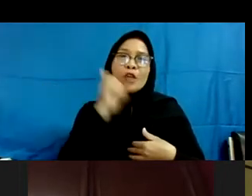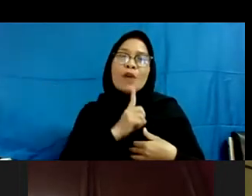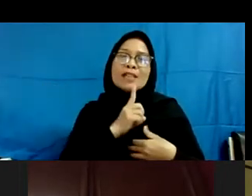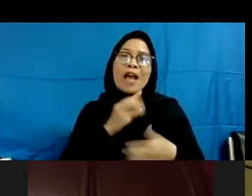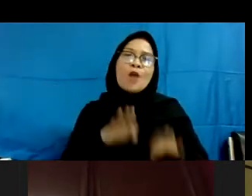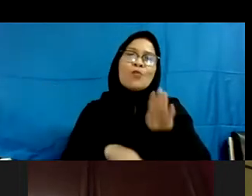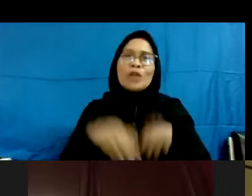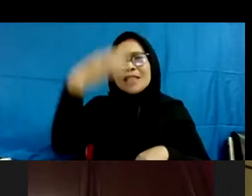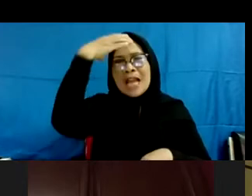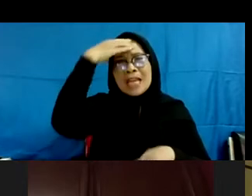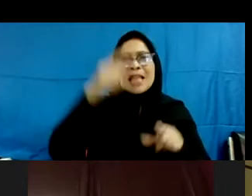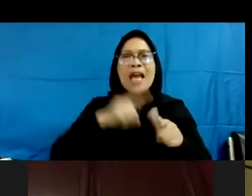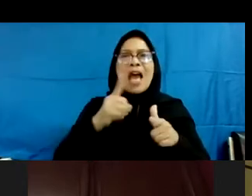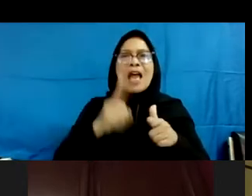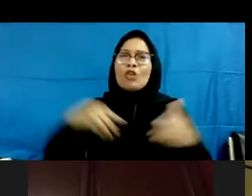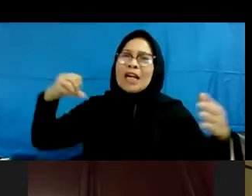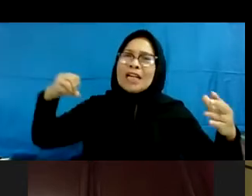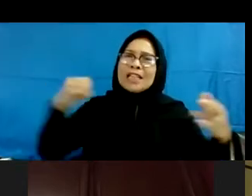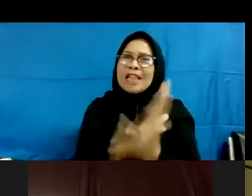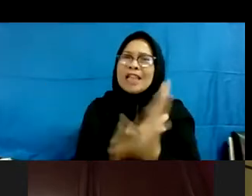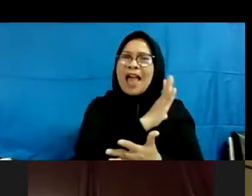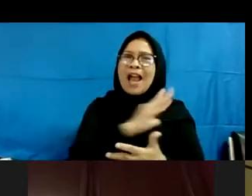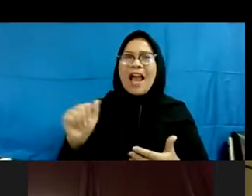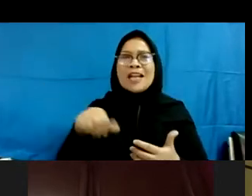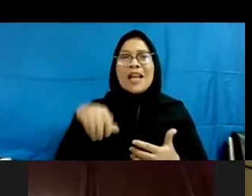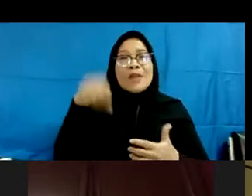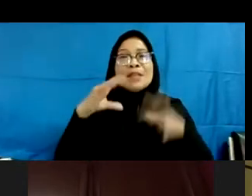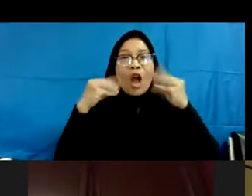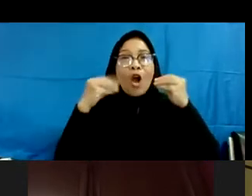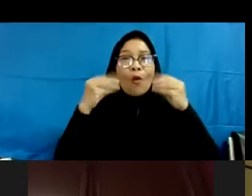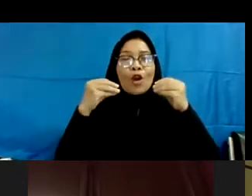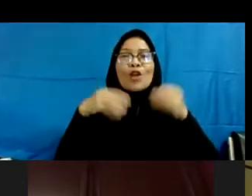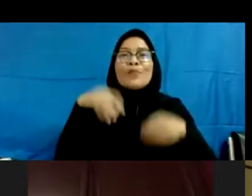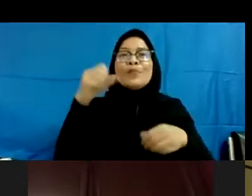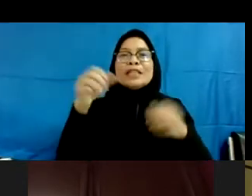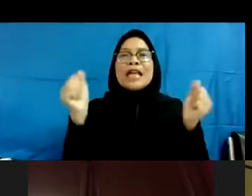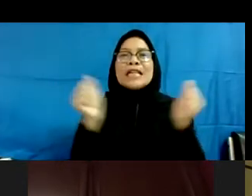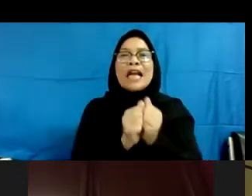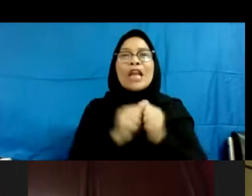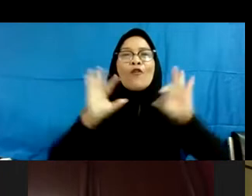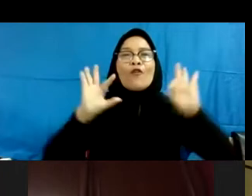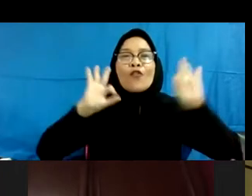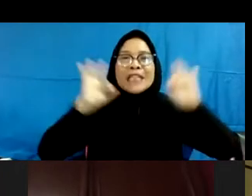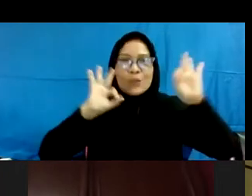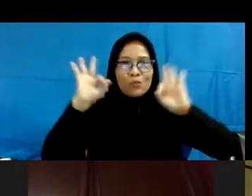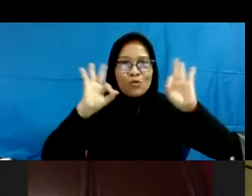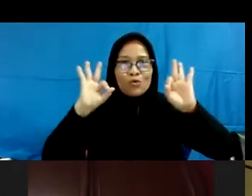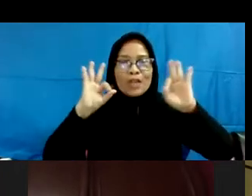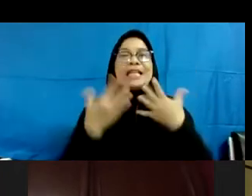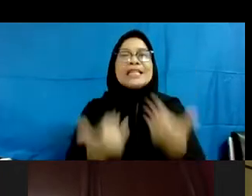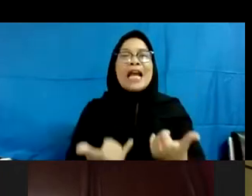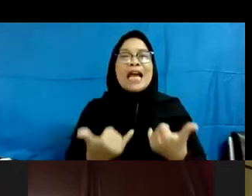atau kecelakaan gitu. Mereka udah bisa ngobrol sama kita tuh via Facebook. Nah jadi dengan sekarang itu teknologi makin